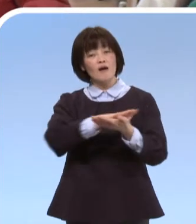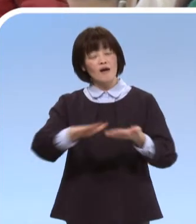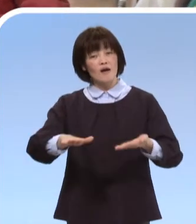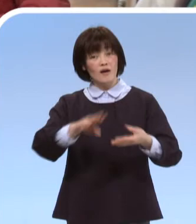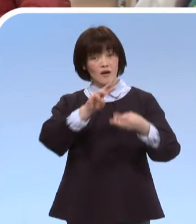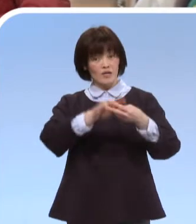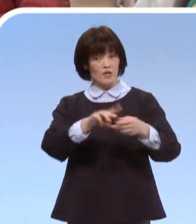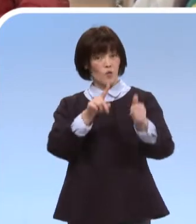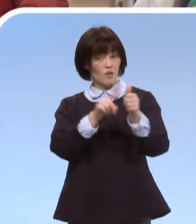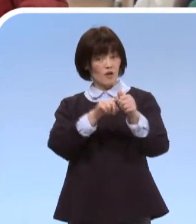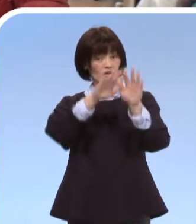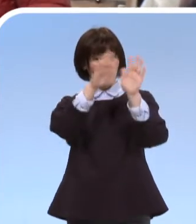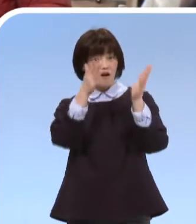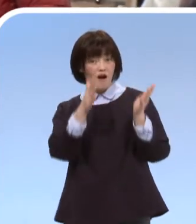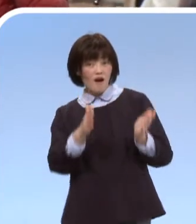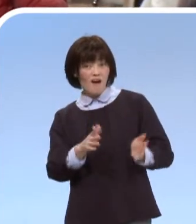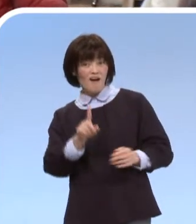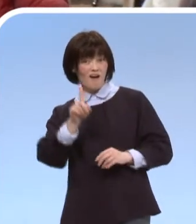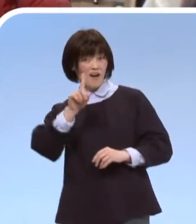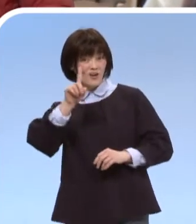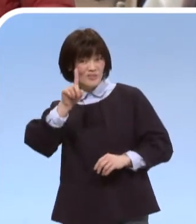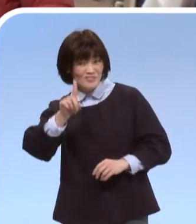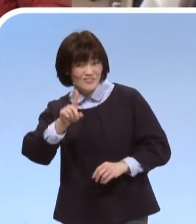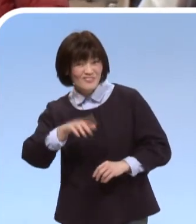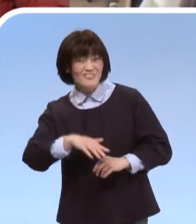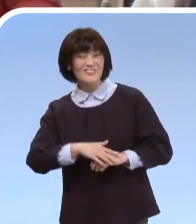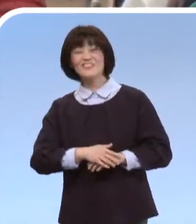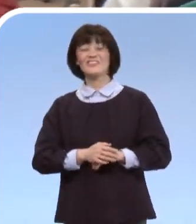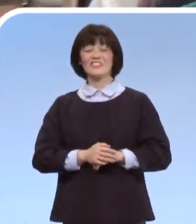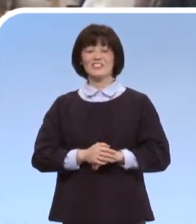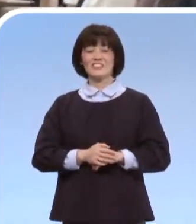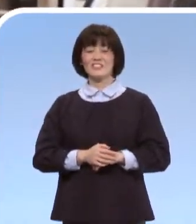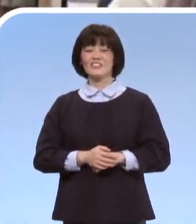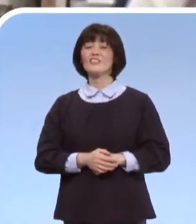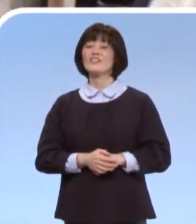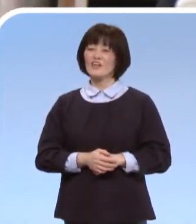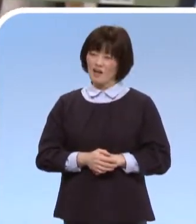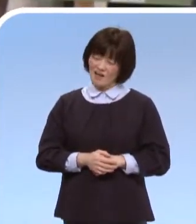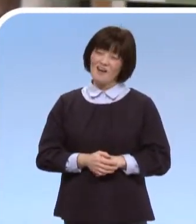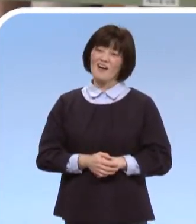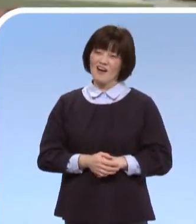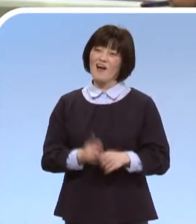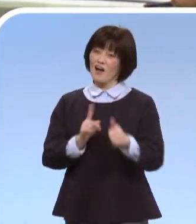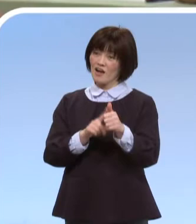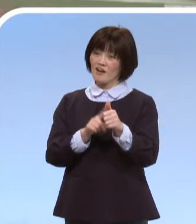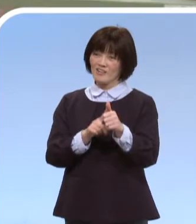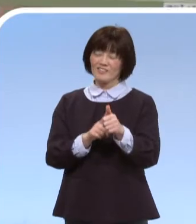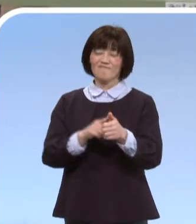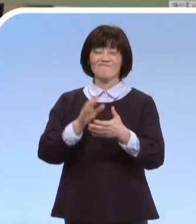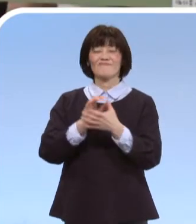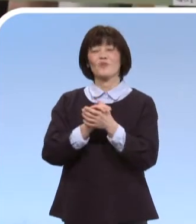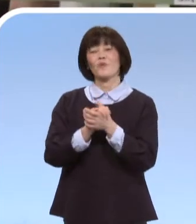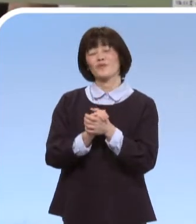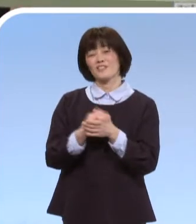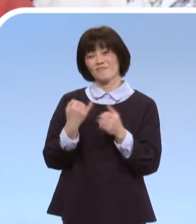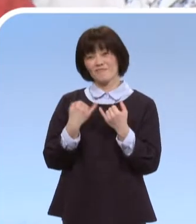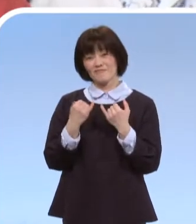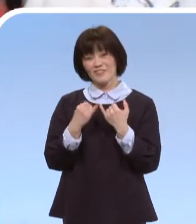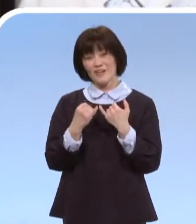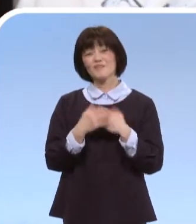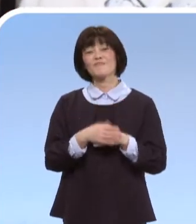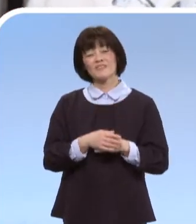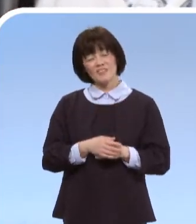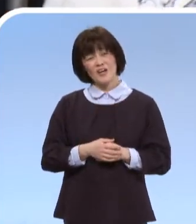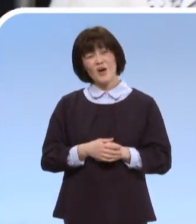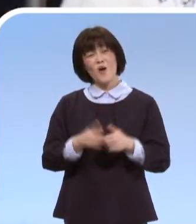清田さんって藤原さんから見てどんな感じですか？どんな人？ 友達みたいな人です。な